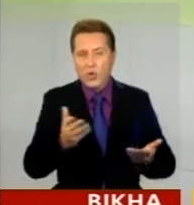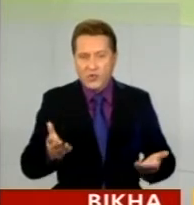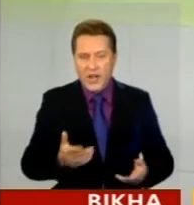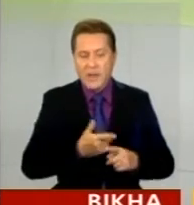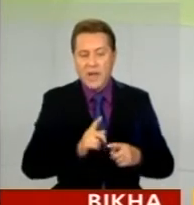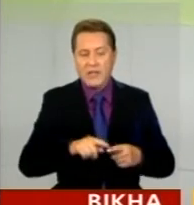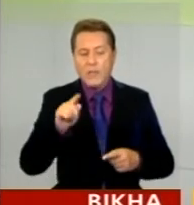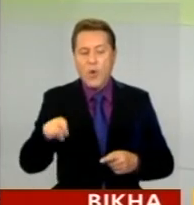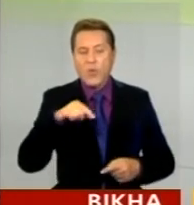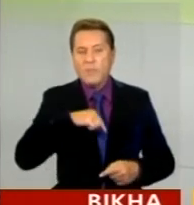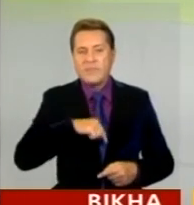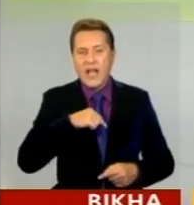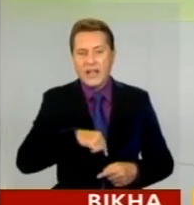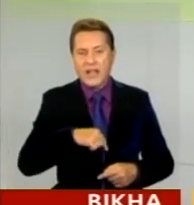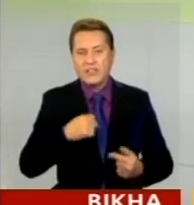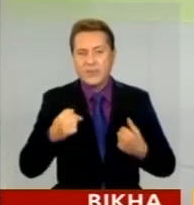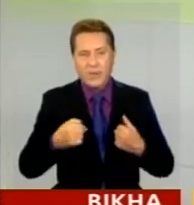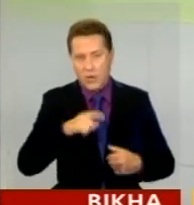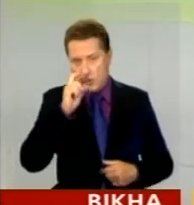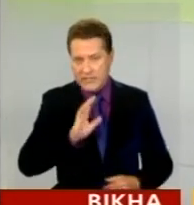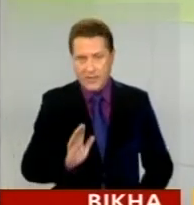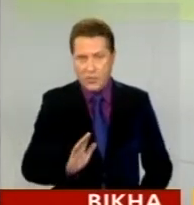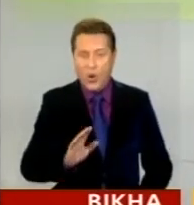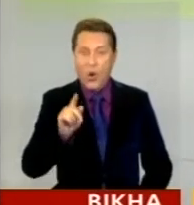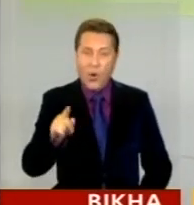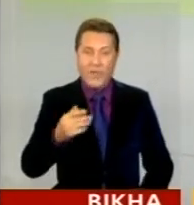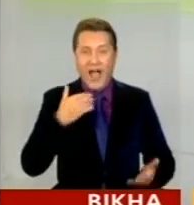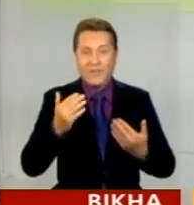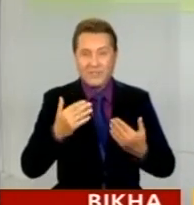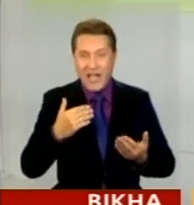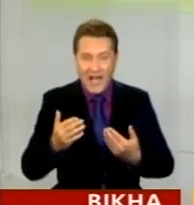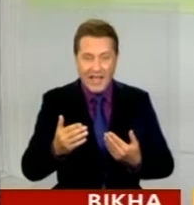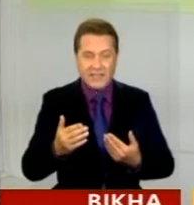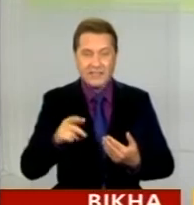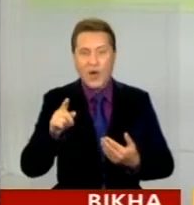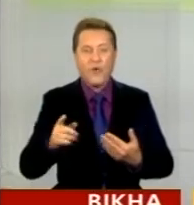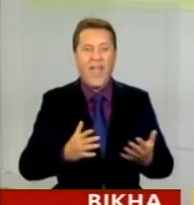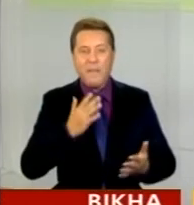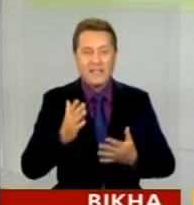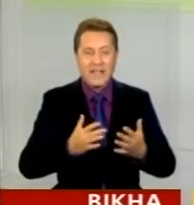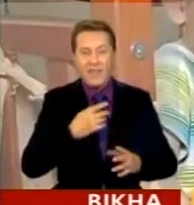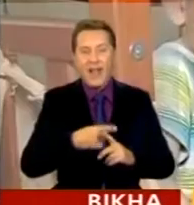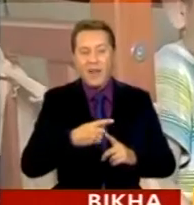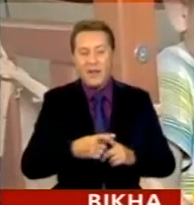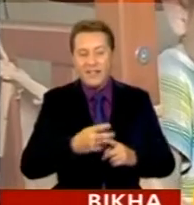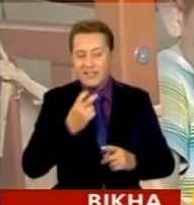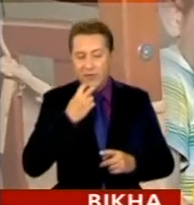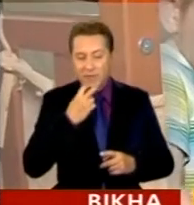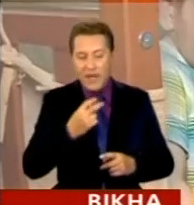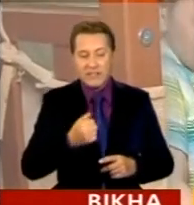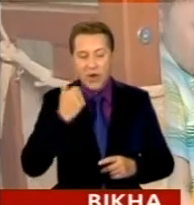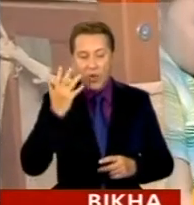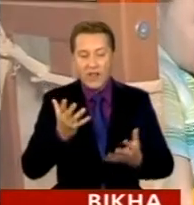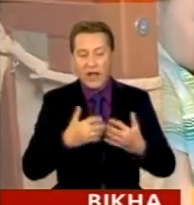поэтому он психологически перенес это неплохо. Он с нами общается, он эмоционально положителен. Коли в Краматорську